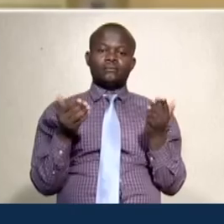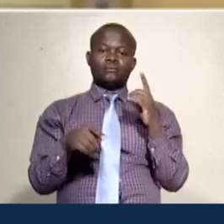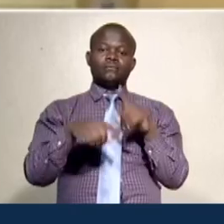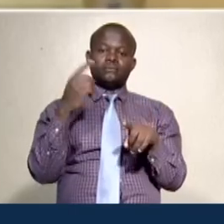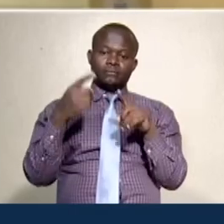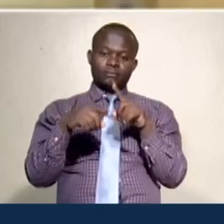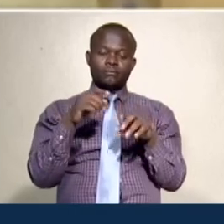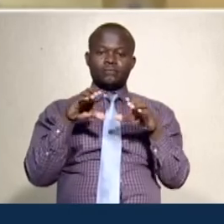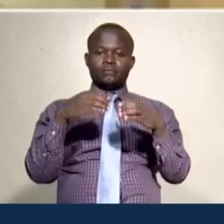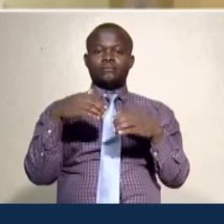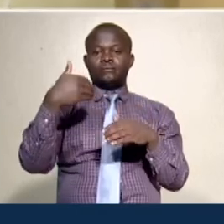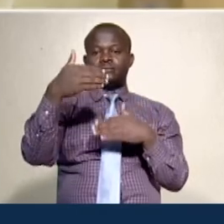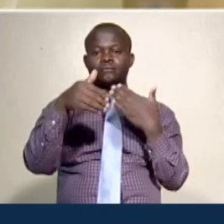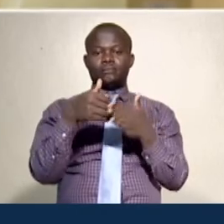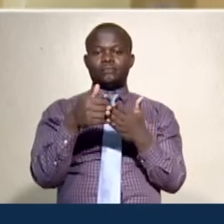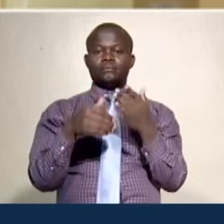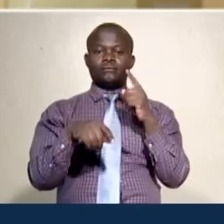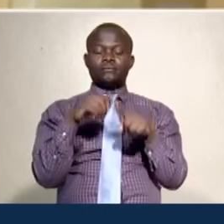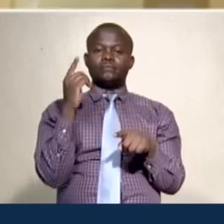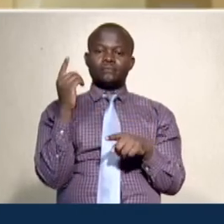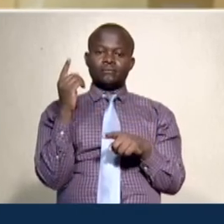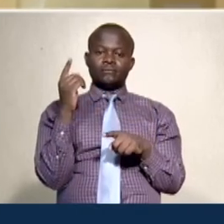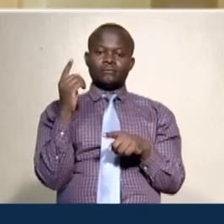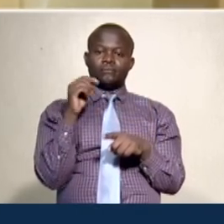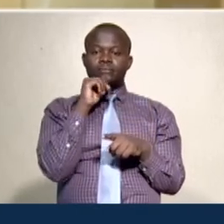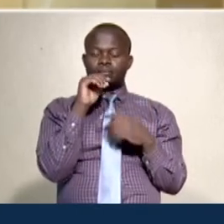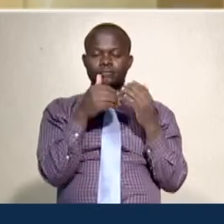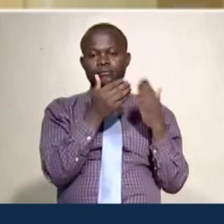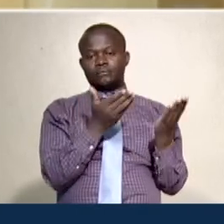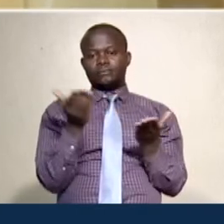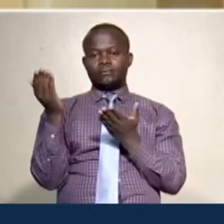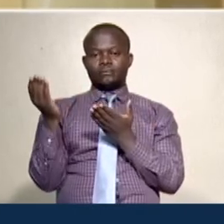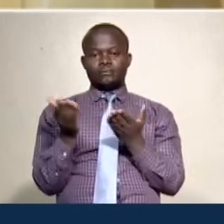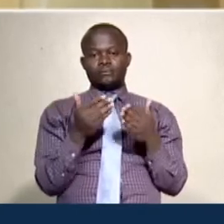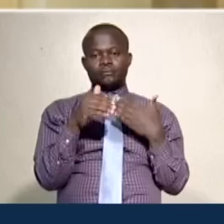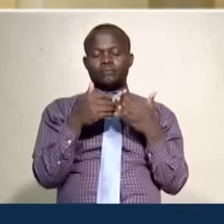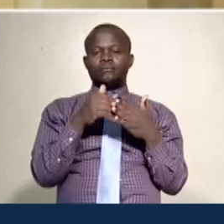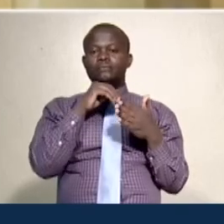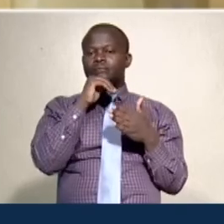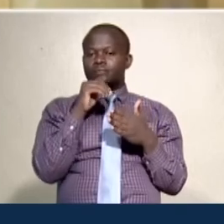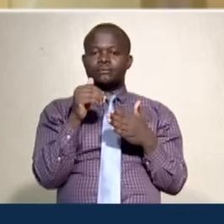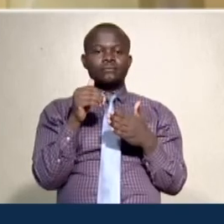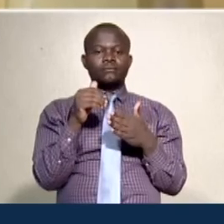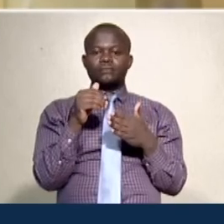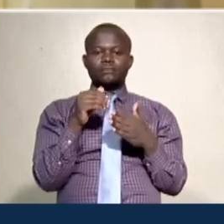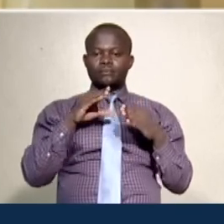zitsinda, ni ekipe ihora yifuza gutsinda. Ntabwo yakira, ntabwo idayigestinga gutsindwa,